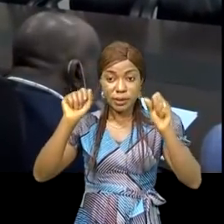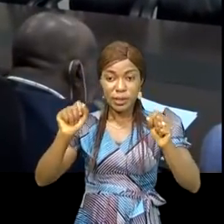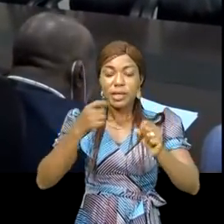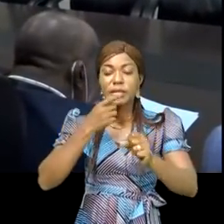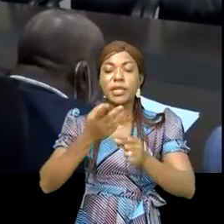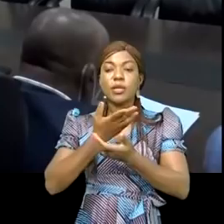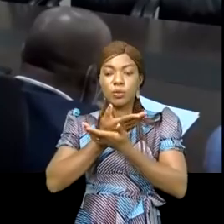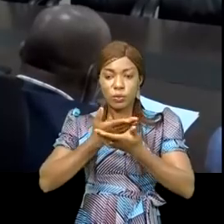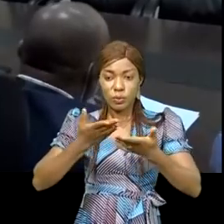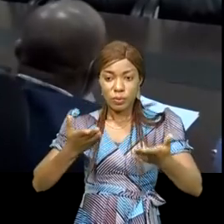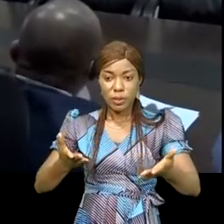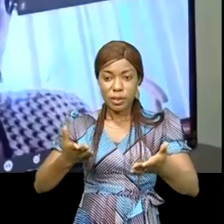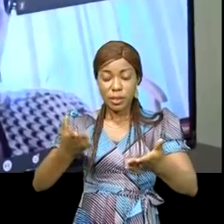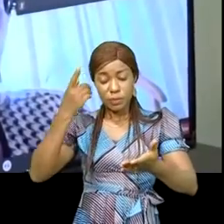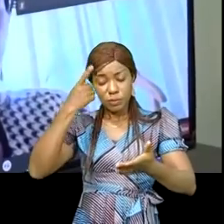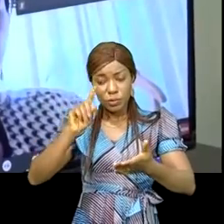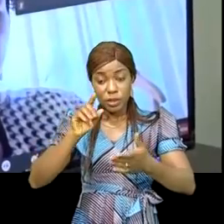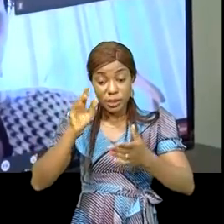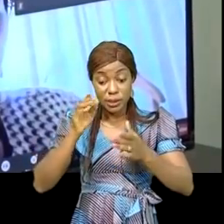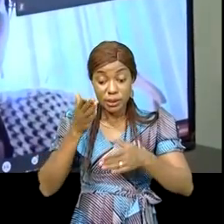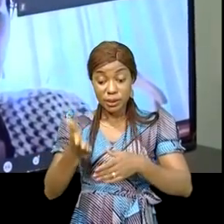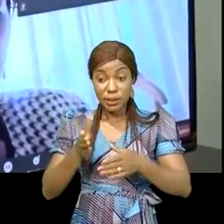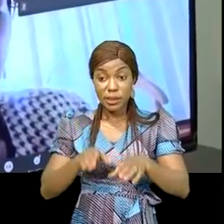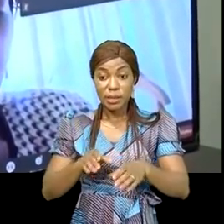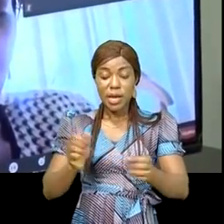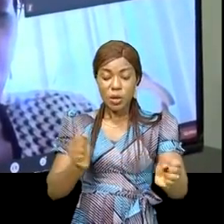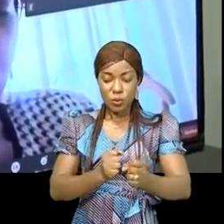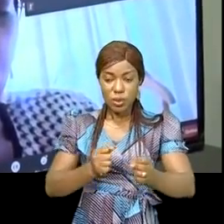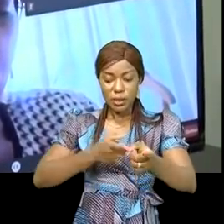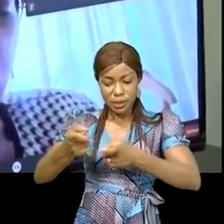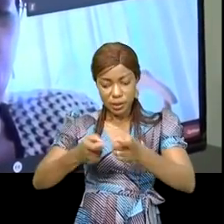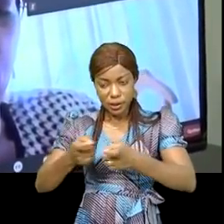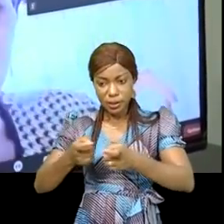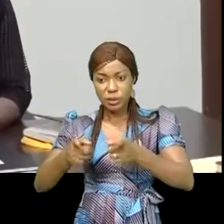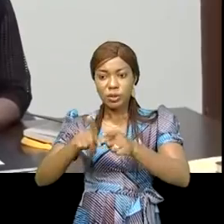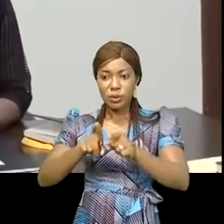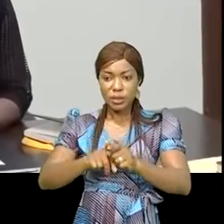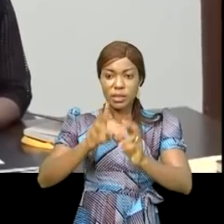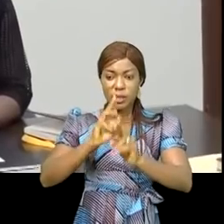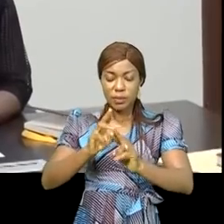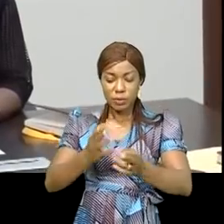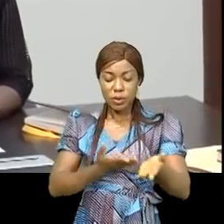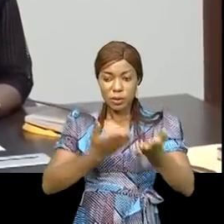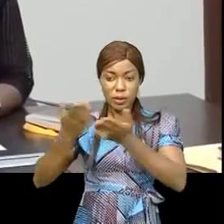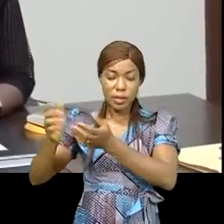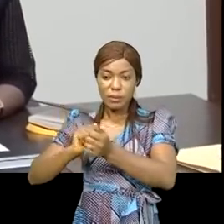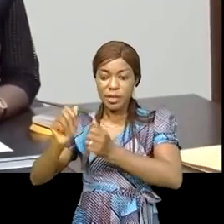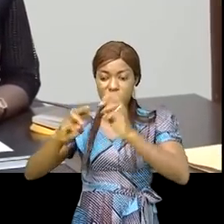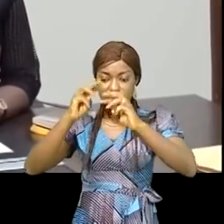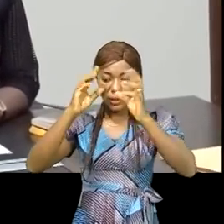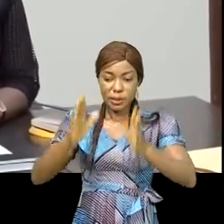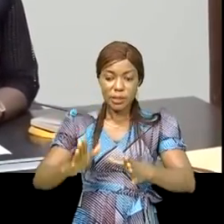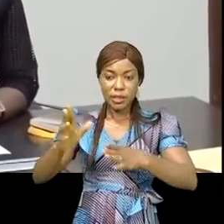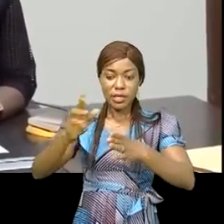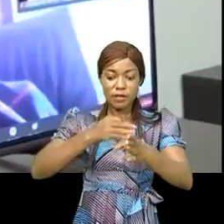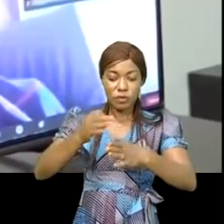assurée par l'Angola pour cette année, le rapport final a été adopté moyennant des amendements apportés par le ministère de la formation